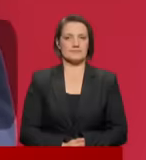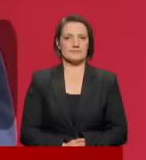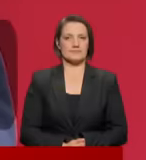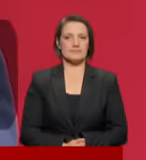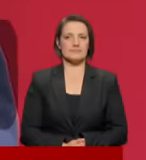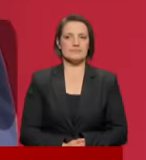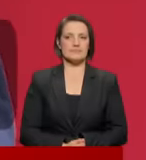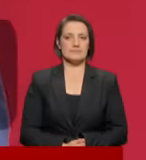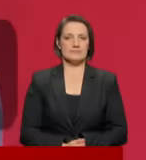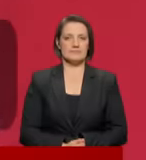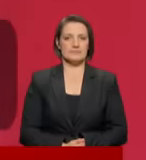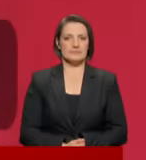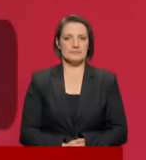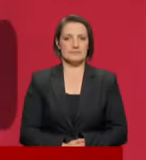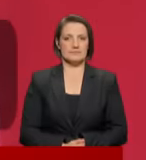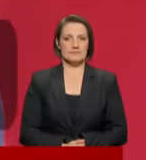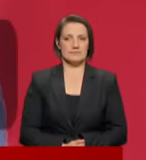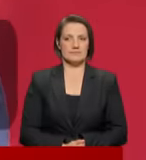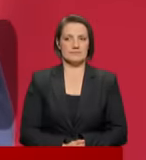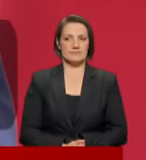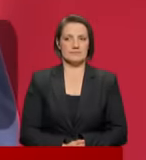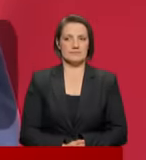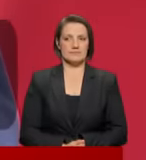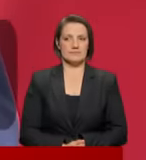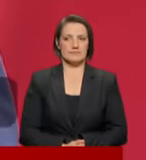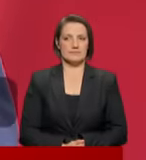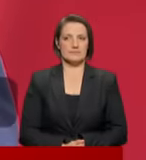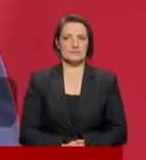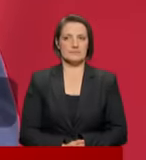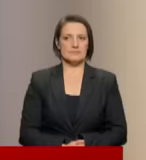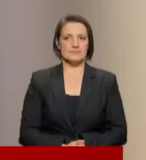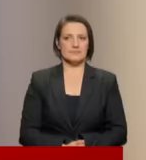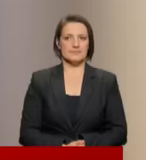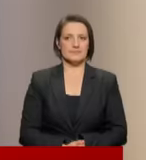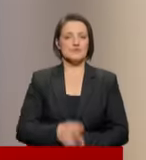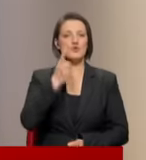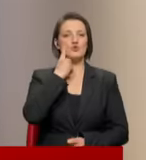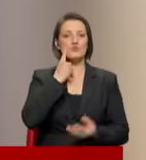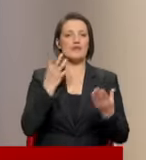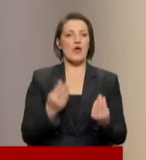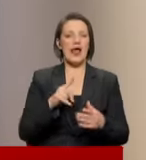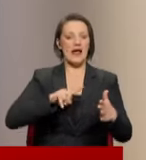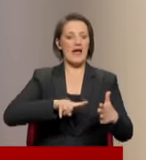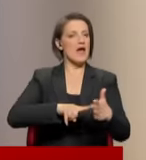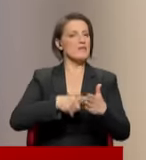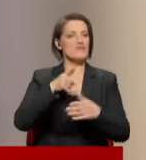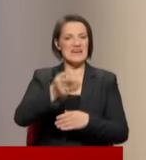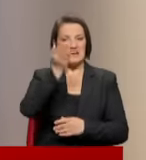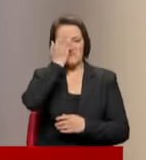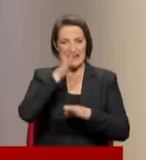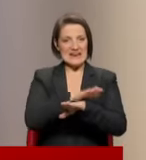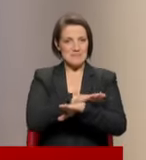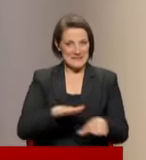yerde görülen problem genele yansıtmamak daha doğru olur kanaatindeyim. Hükümet olarak hedefiniz